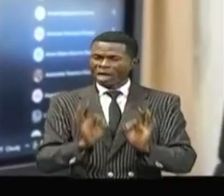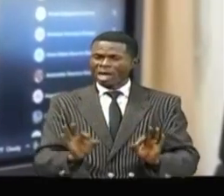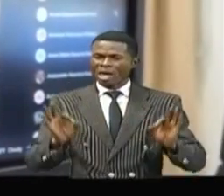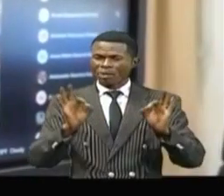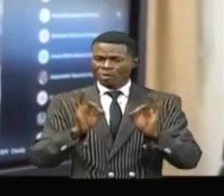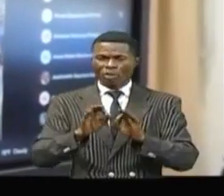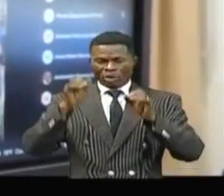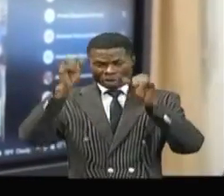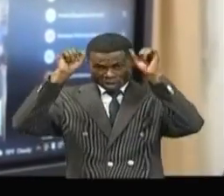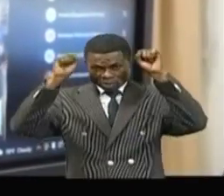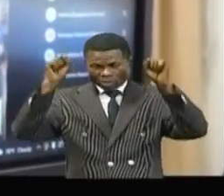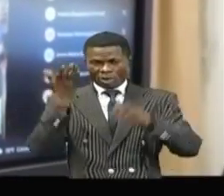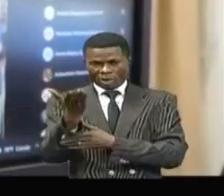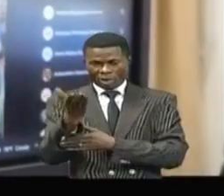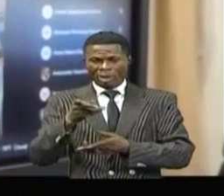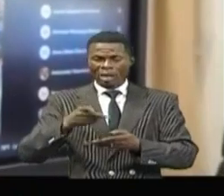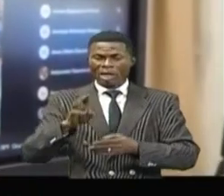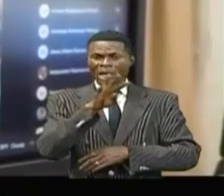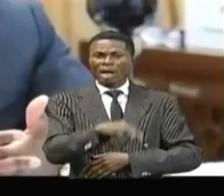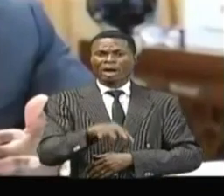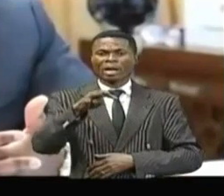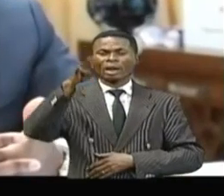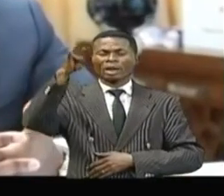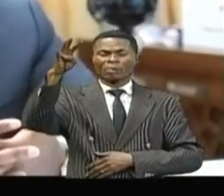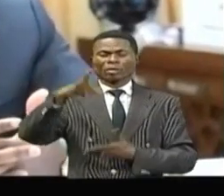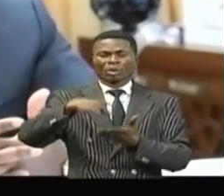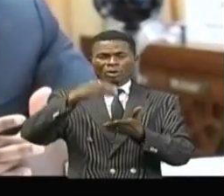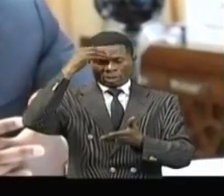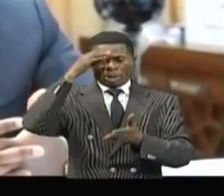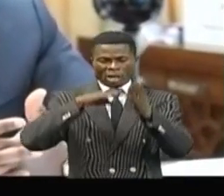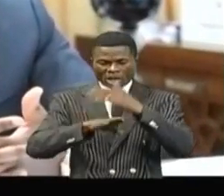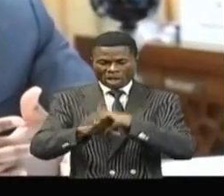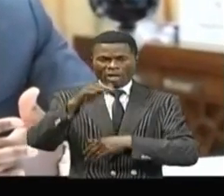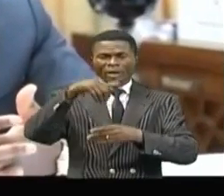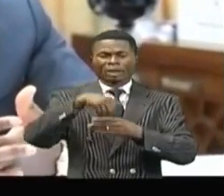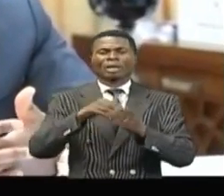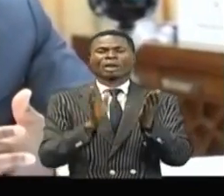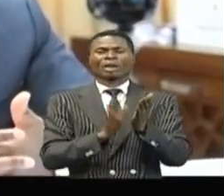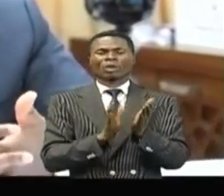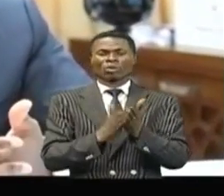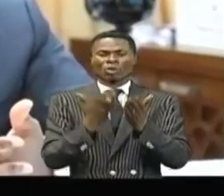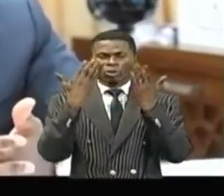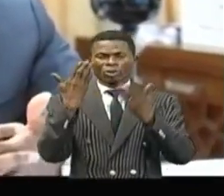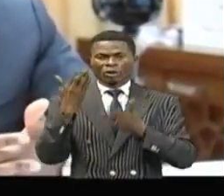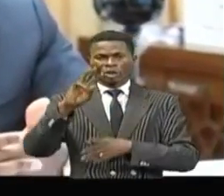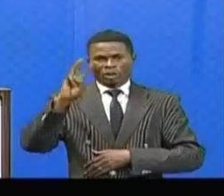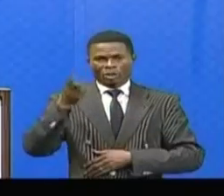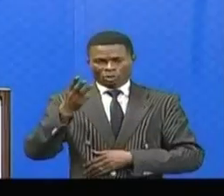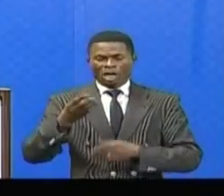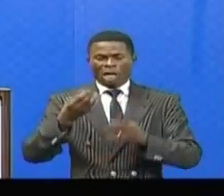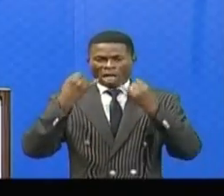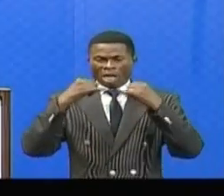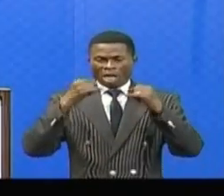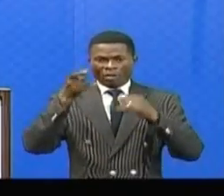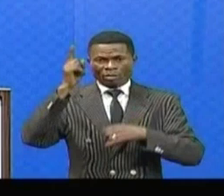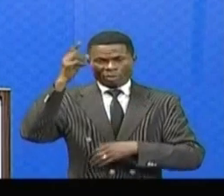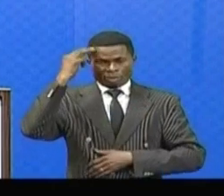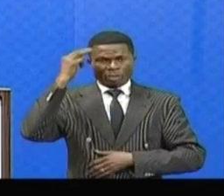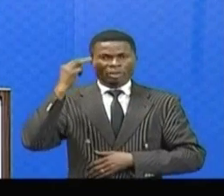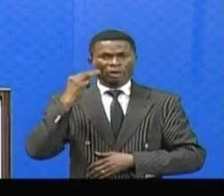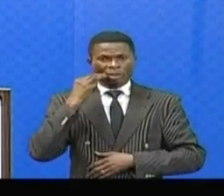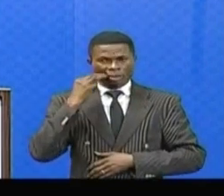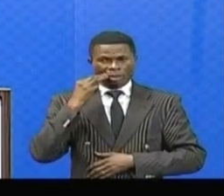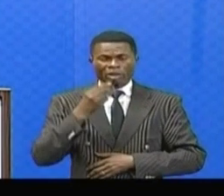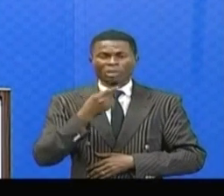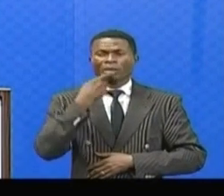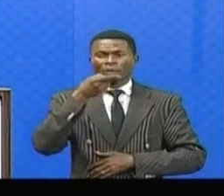qui a permis à plus de 4 millions d'enfants de retrouver les chemins de l'école. Au troisième point de son intervention, le Premier ministre est